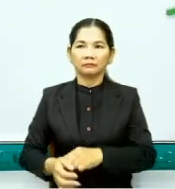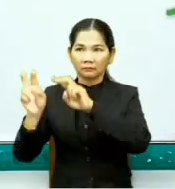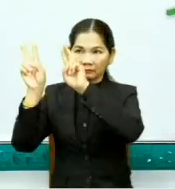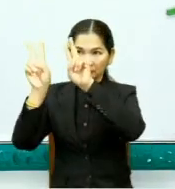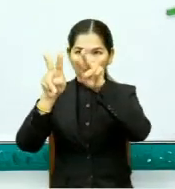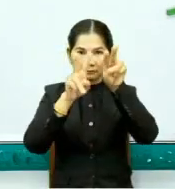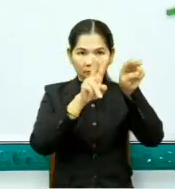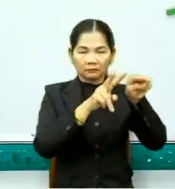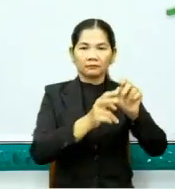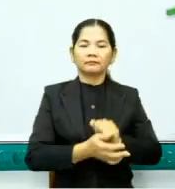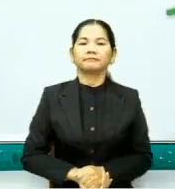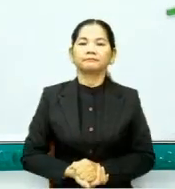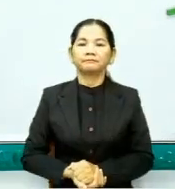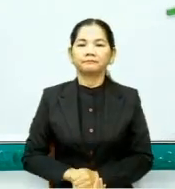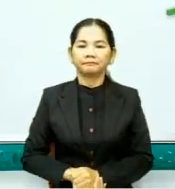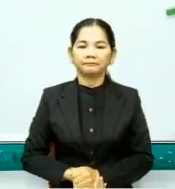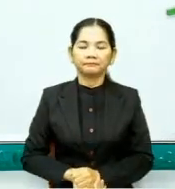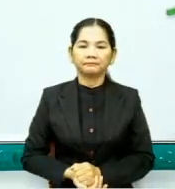tết trò